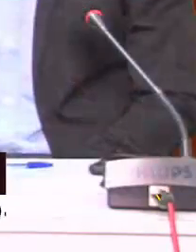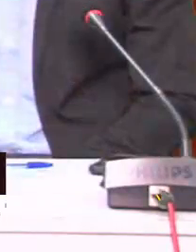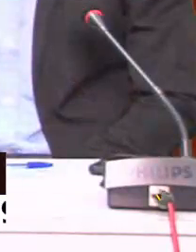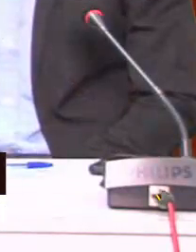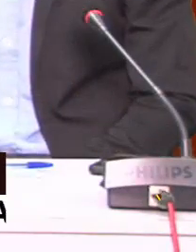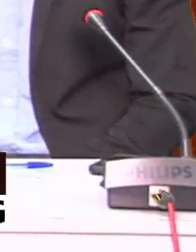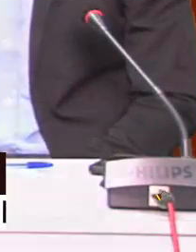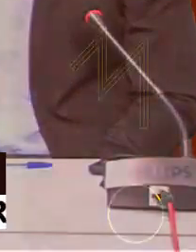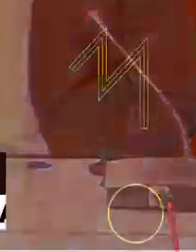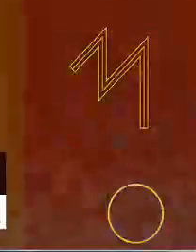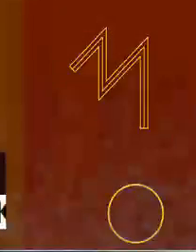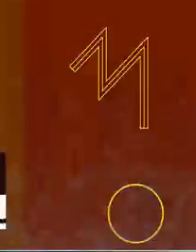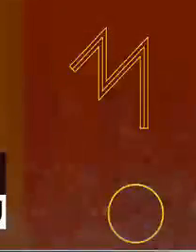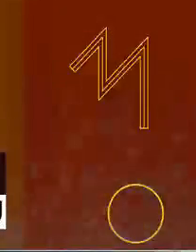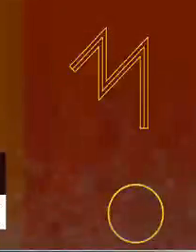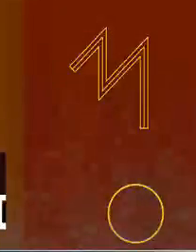amakuru ava muri RNUD